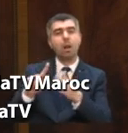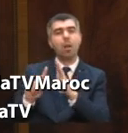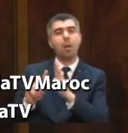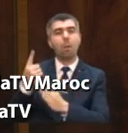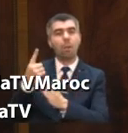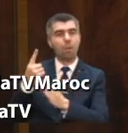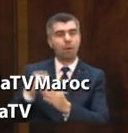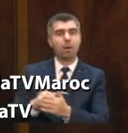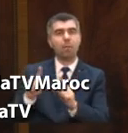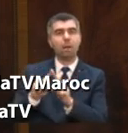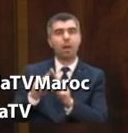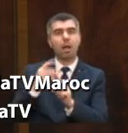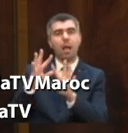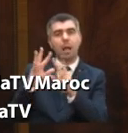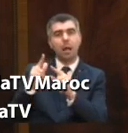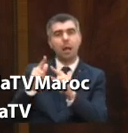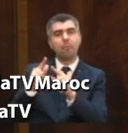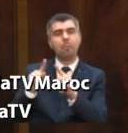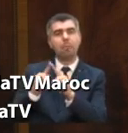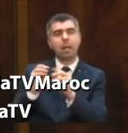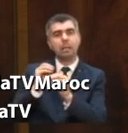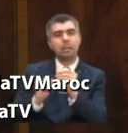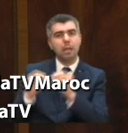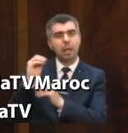مثلا الرقم ديال 1% ديال الازدياد